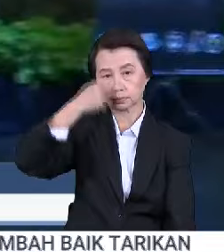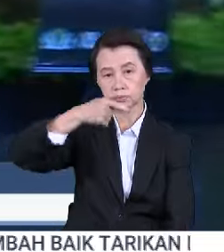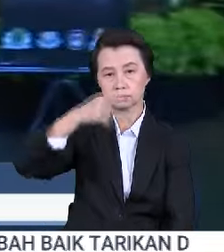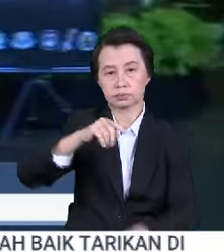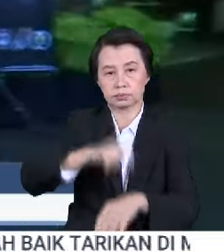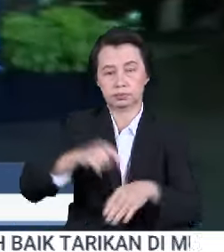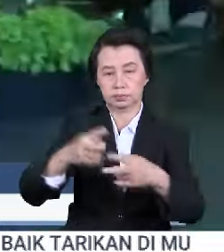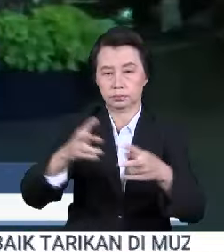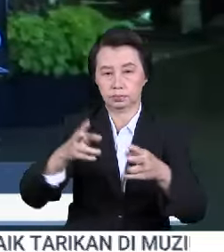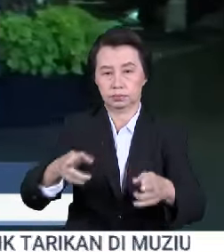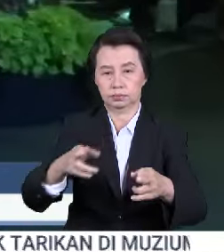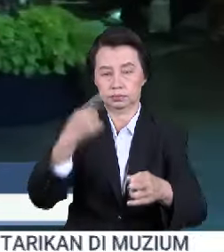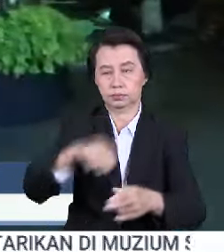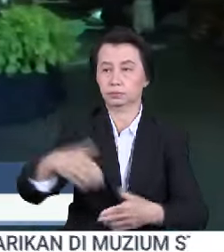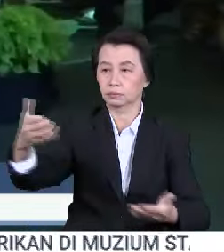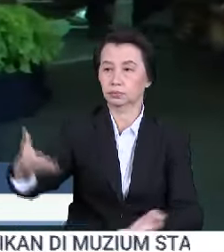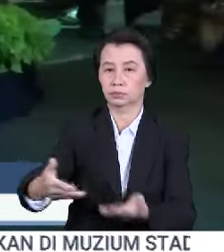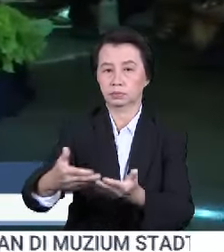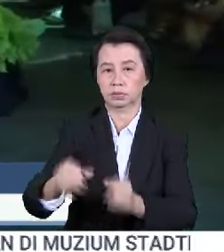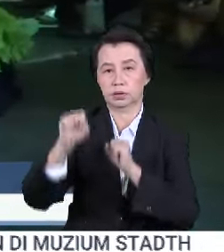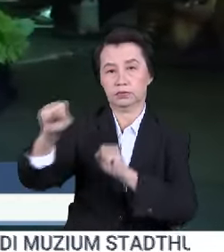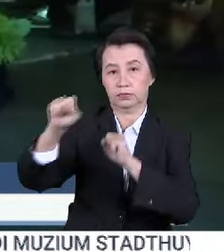semasa meresmikan sesi memperkenalkan